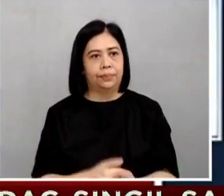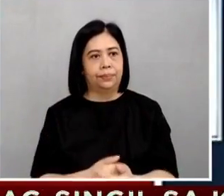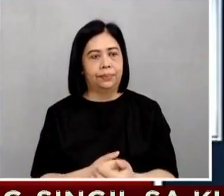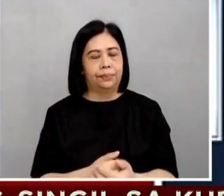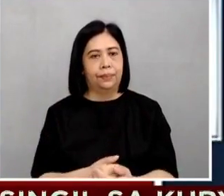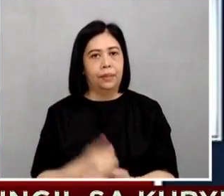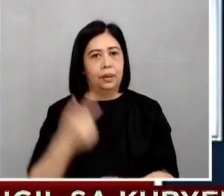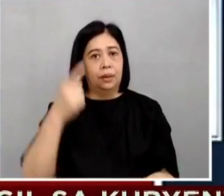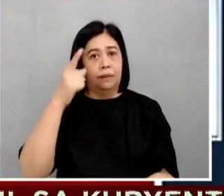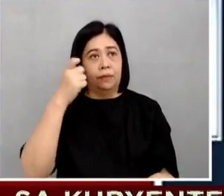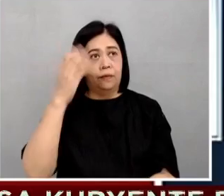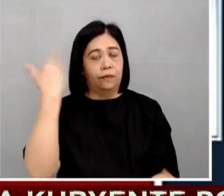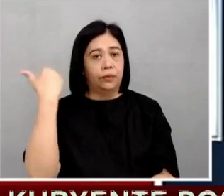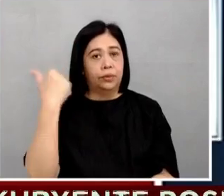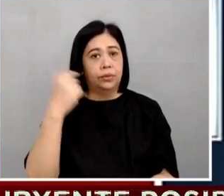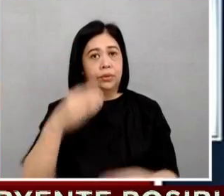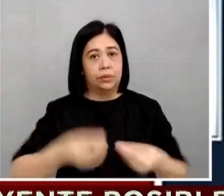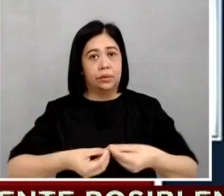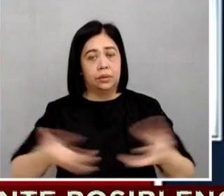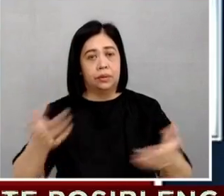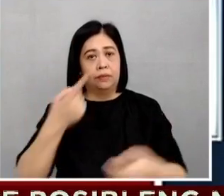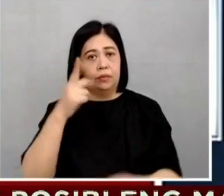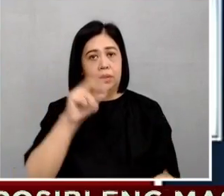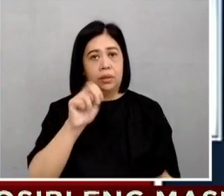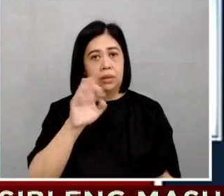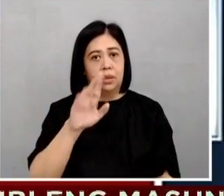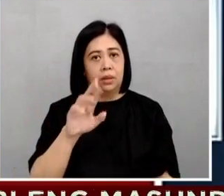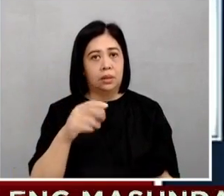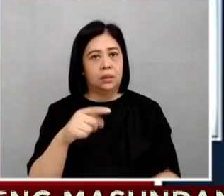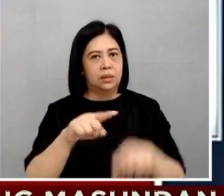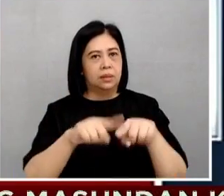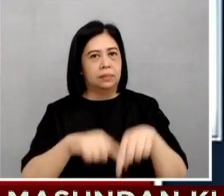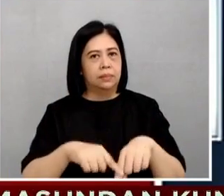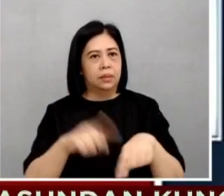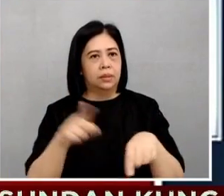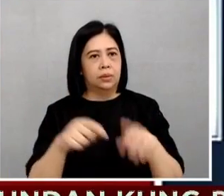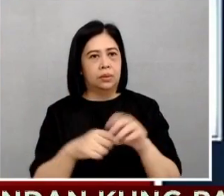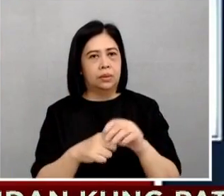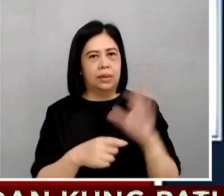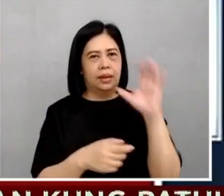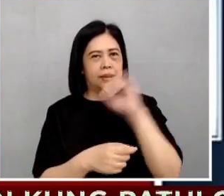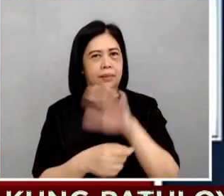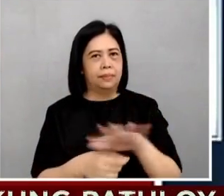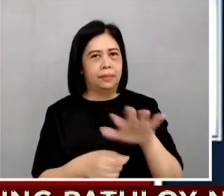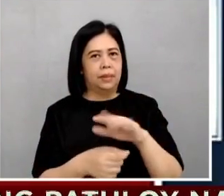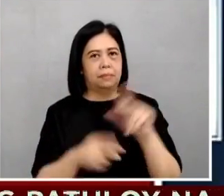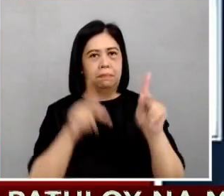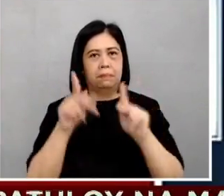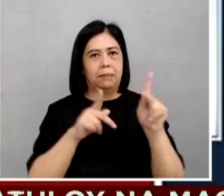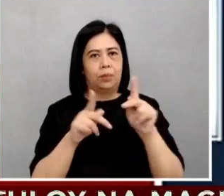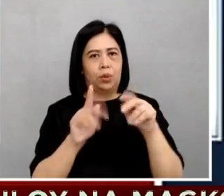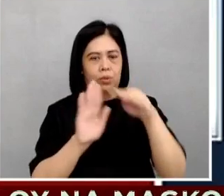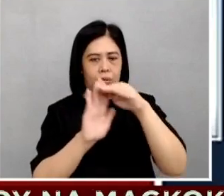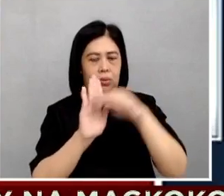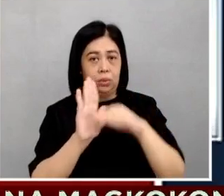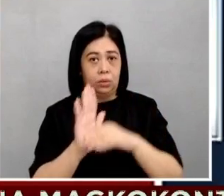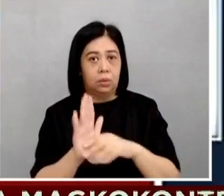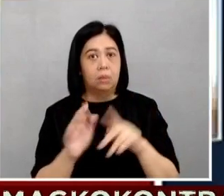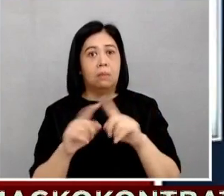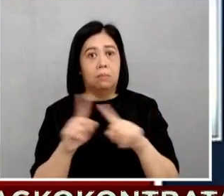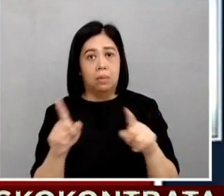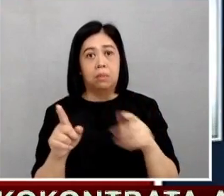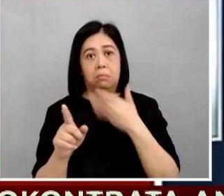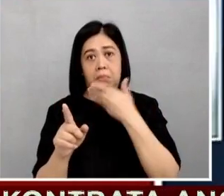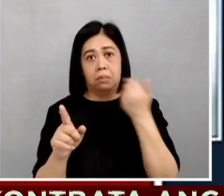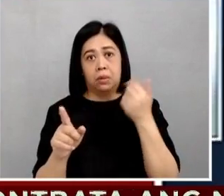unang release po natin para sa NCR ay based doon po sa estimated population po. But mas maganda na po para